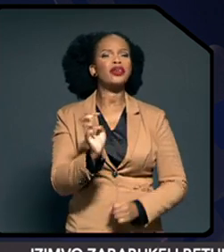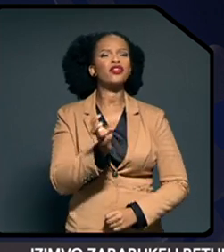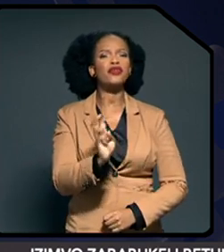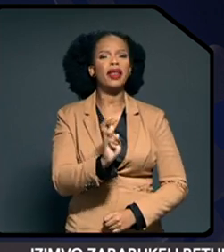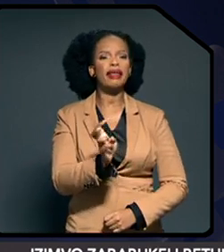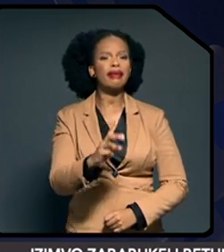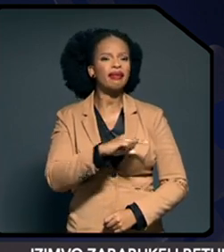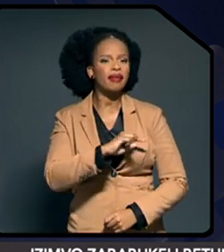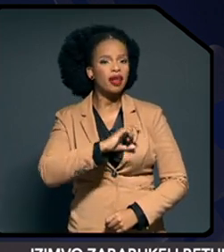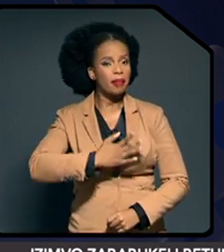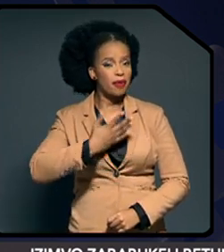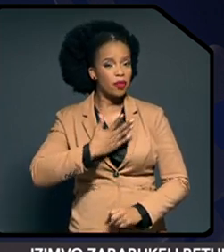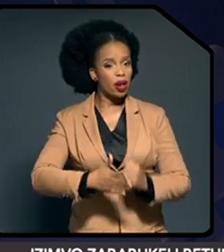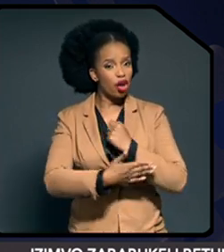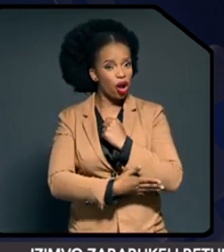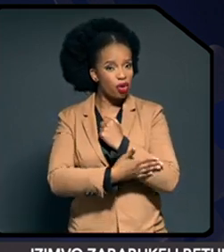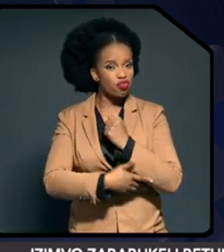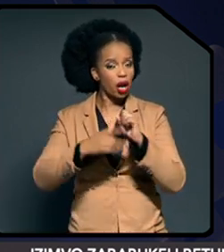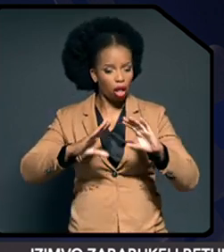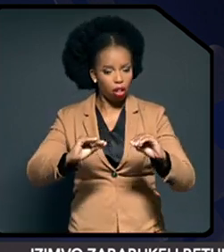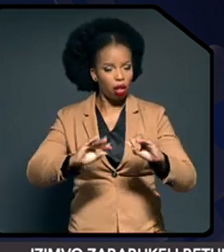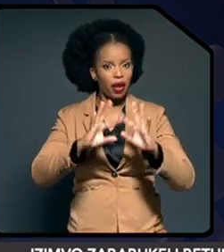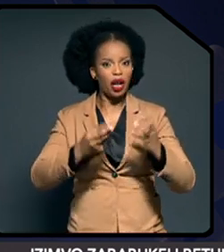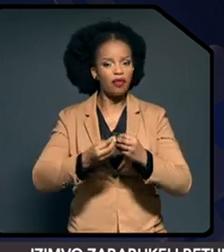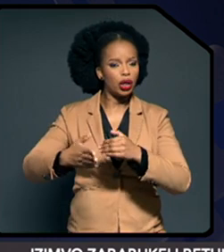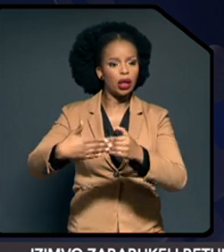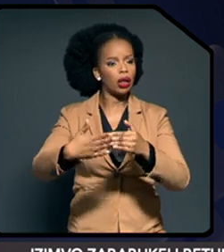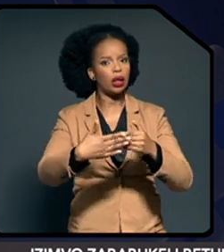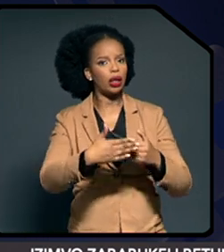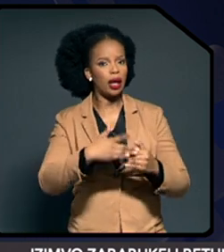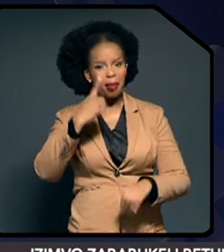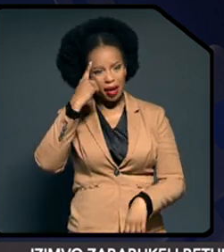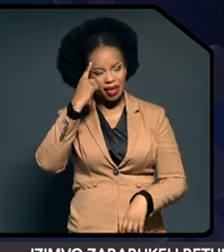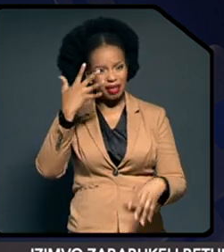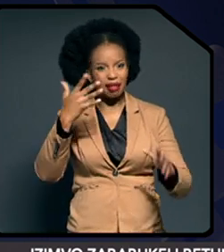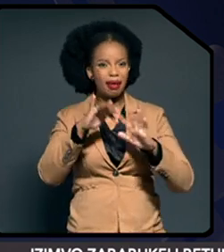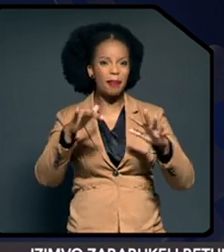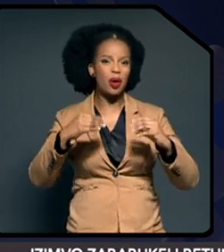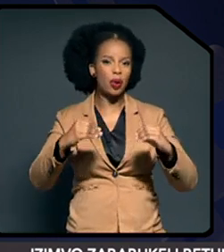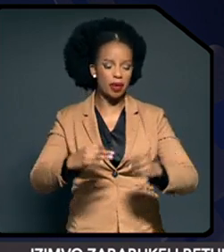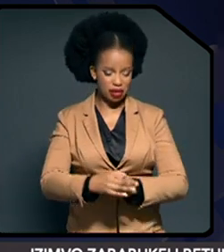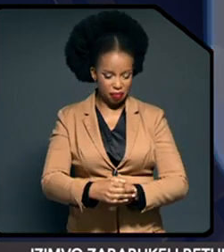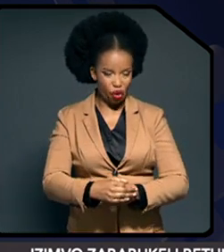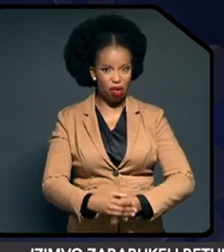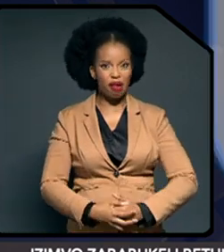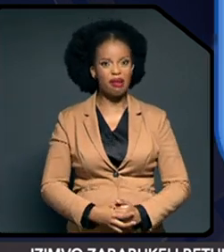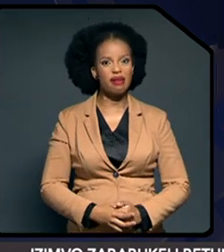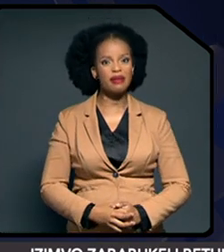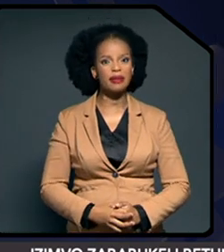bafuna ukumisa ilizwe ababacabangeli abanamabhizinisi amancinci.